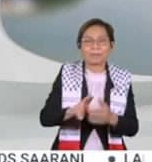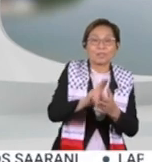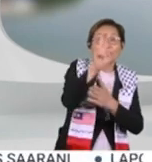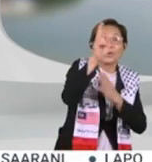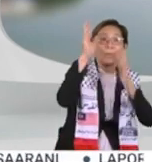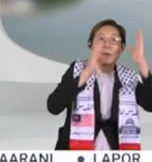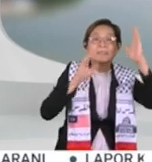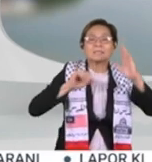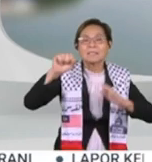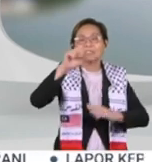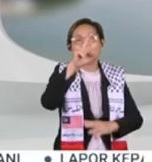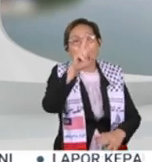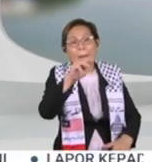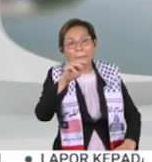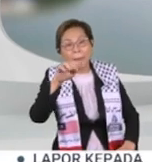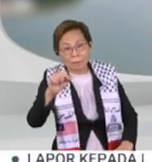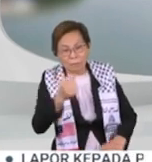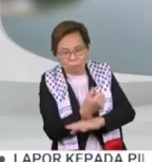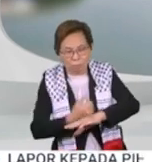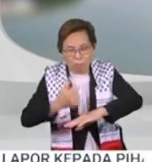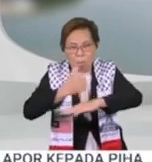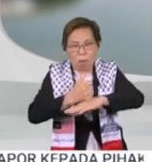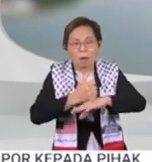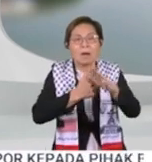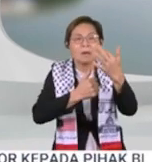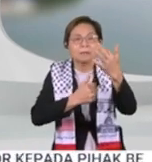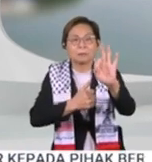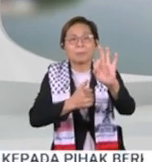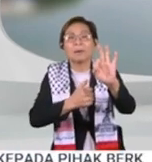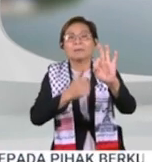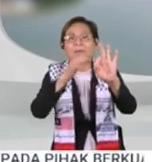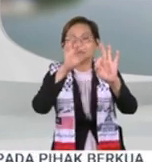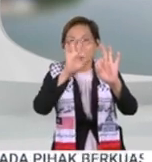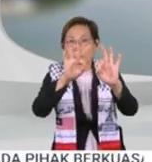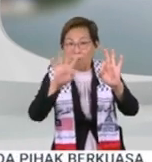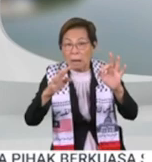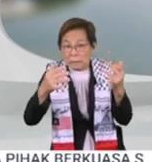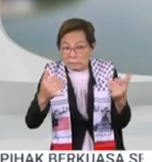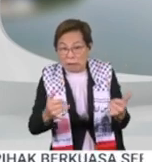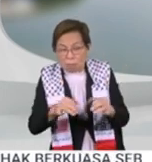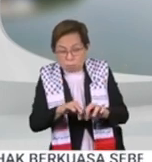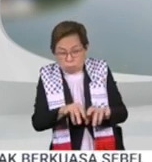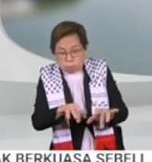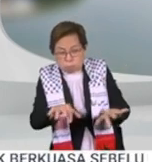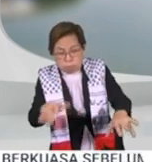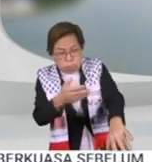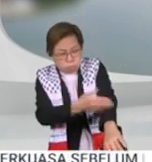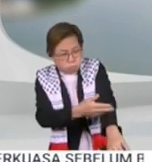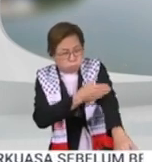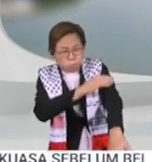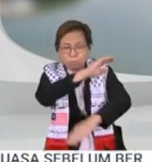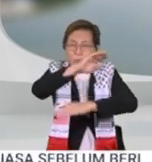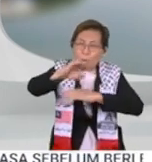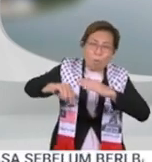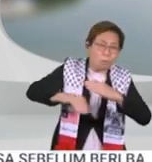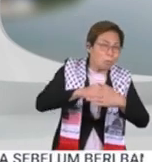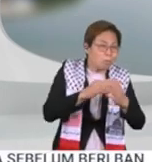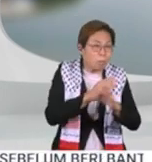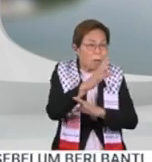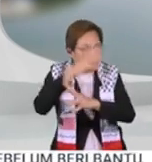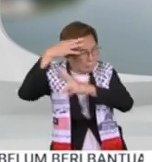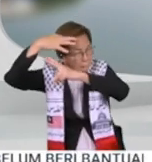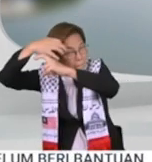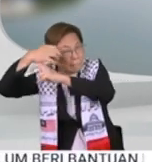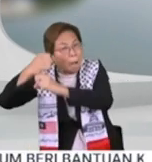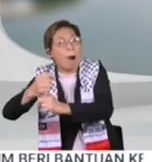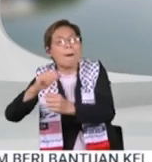Universiti Malaysia Sabah UMS yang ditubuhkan pada 1994 kini berkembang maju dalam semua bidang dan